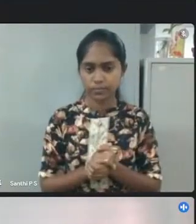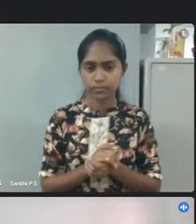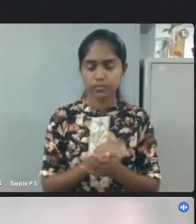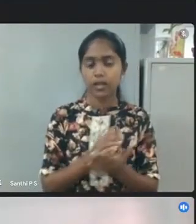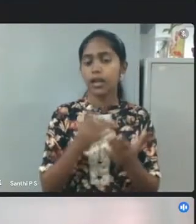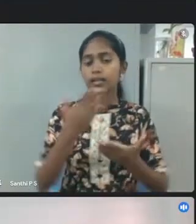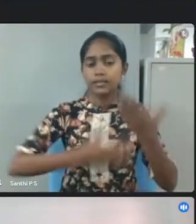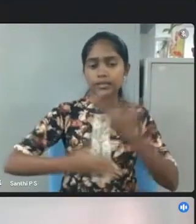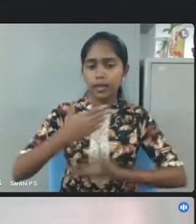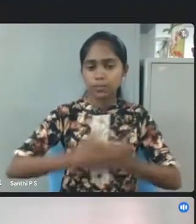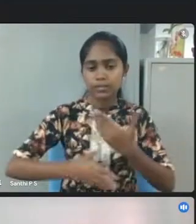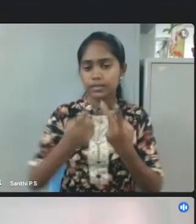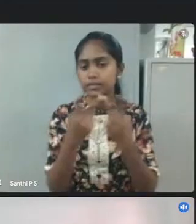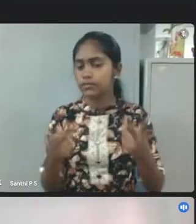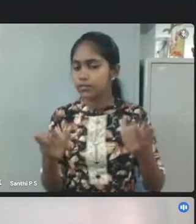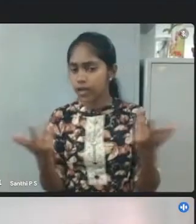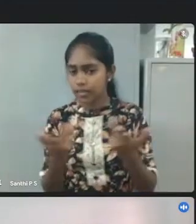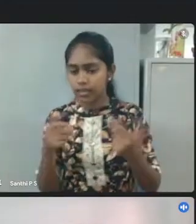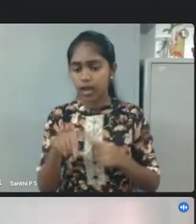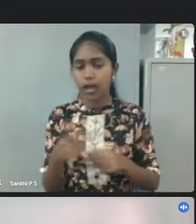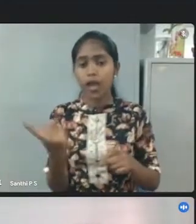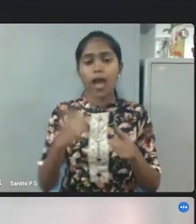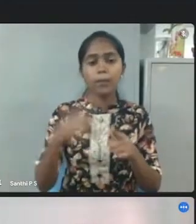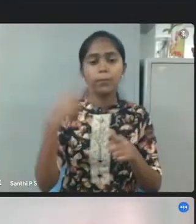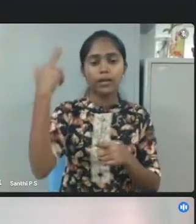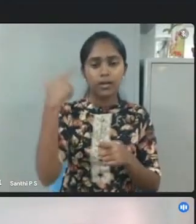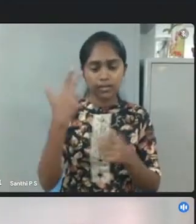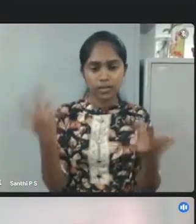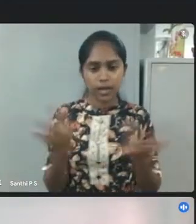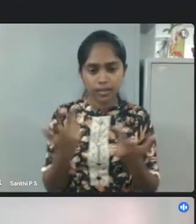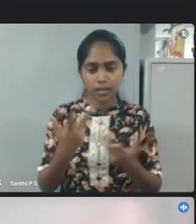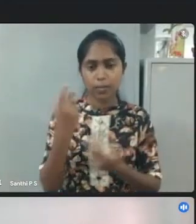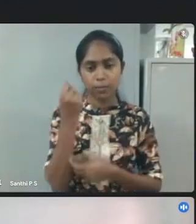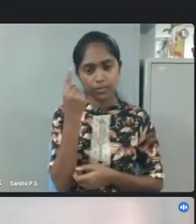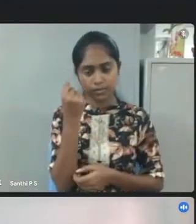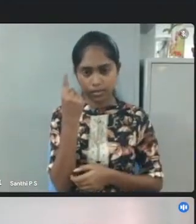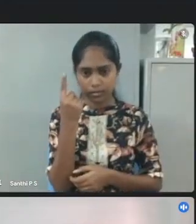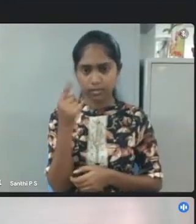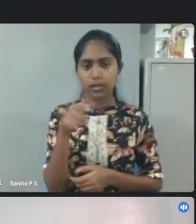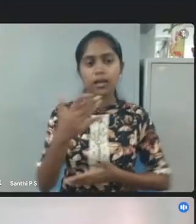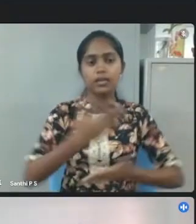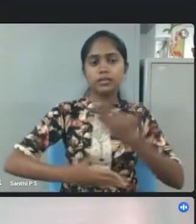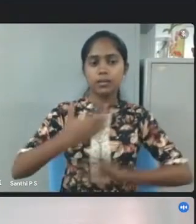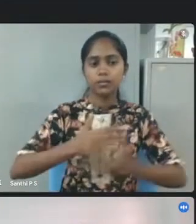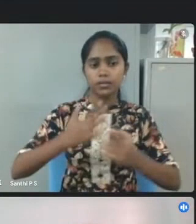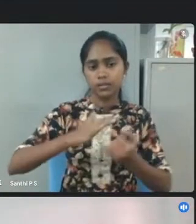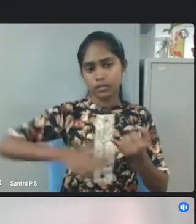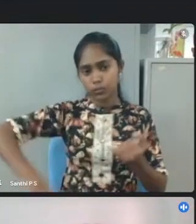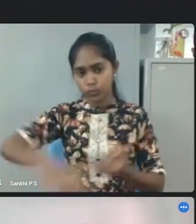അതൊക്കെ ഉണ്ടാകാനുള്ള കാരണങ്ങൾ എന്തൊക്കെയാണെന്ന് മനസ്സിലാക്കുന്നത് ഈ ഭിന്നശേഷി സൗഹൃദമായ ഒരു ചുറ്റുപാട്